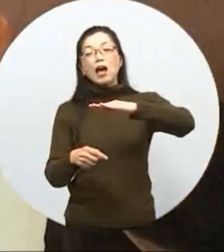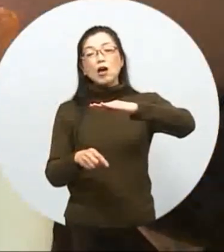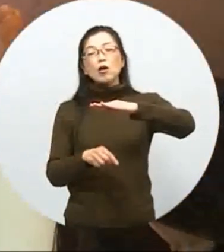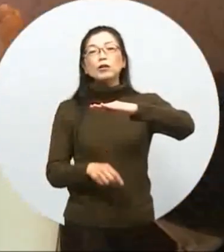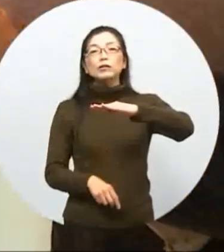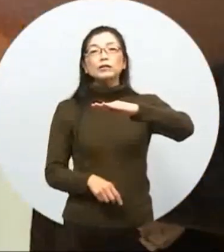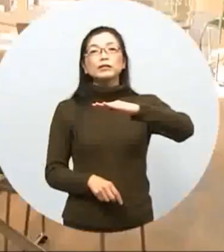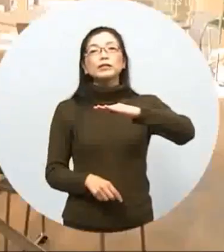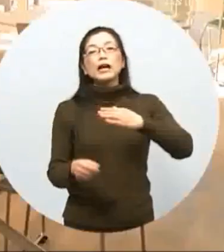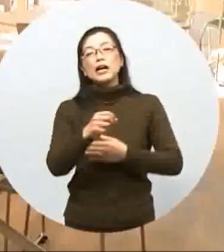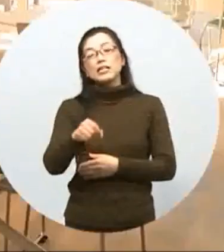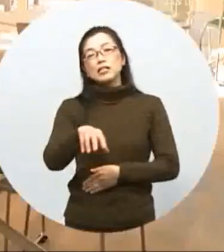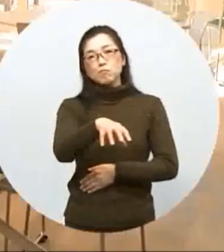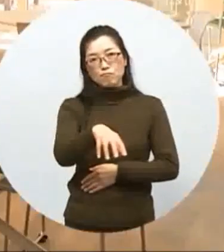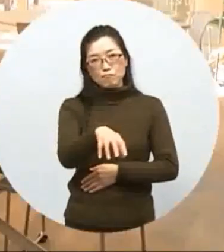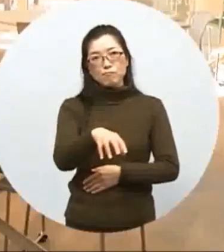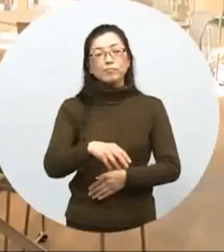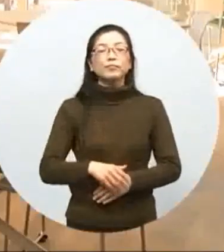務室になります。